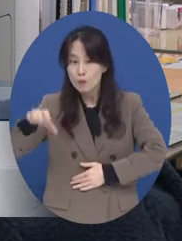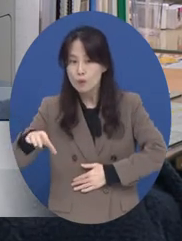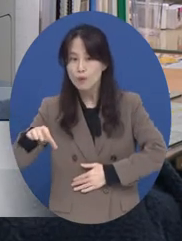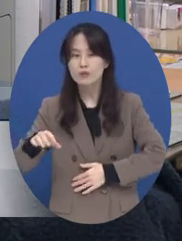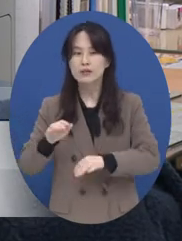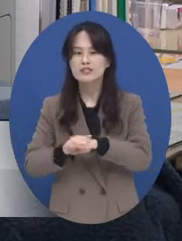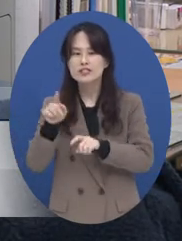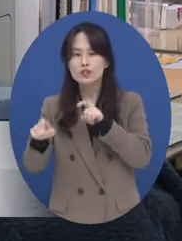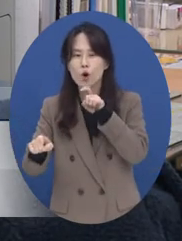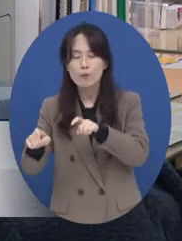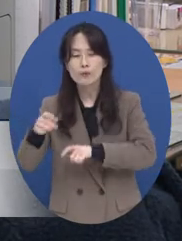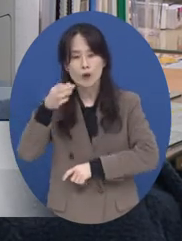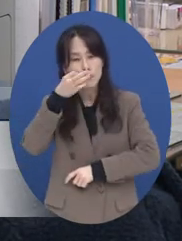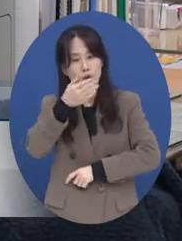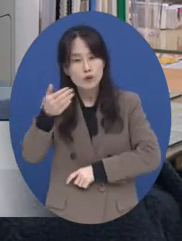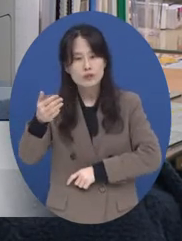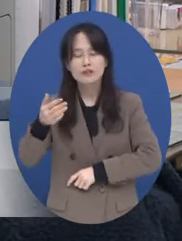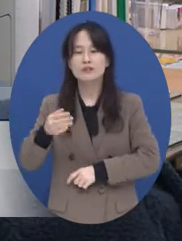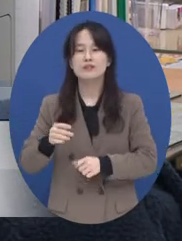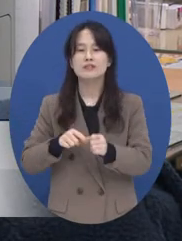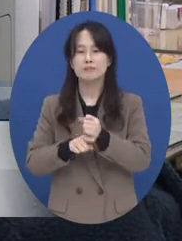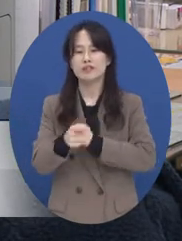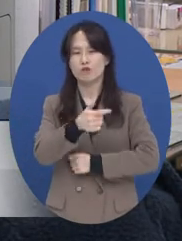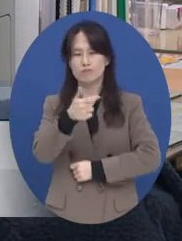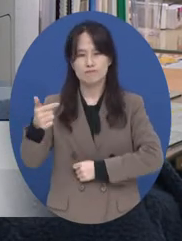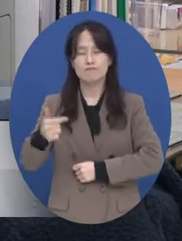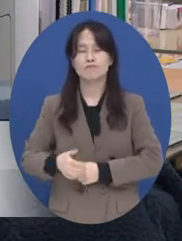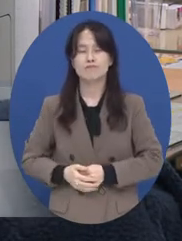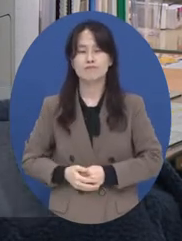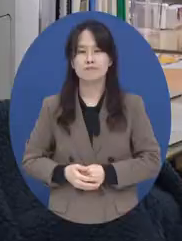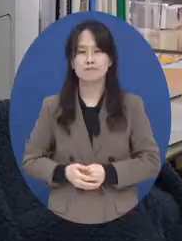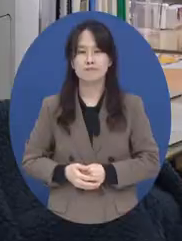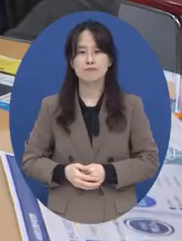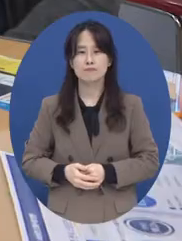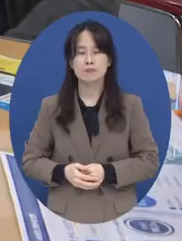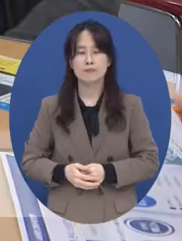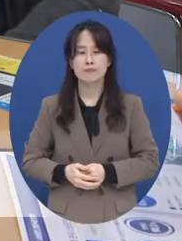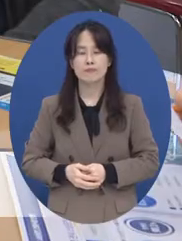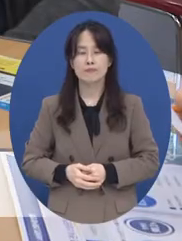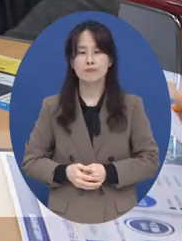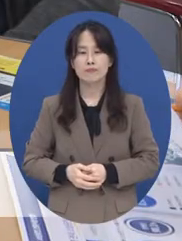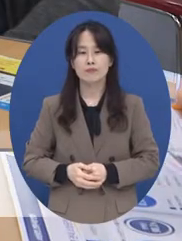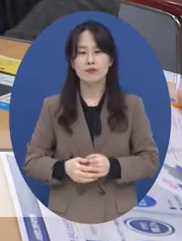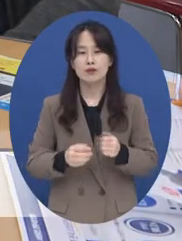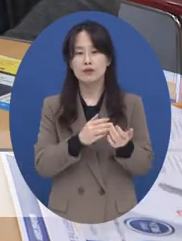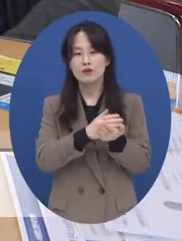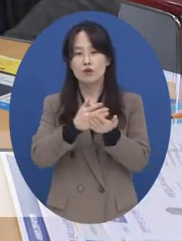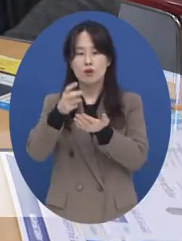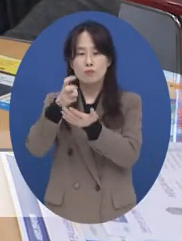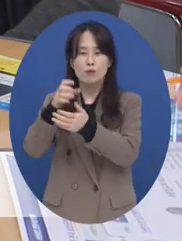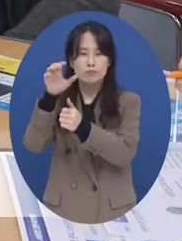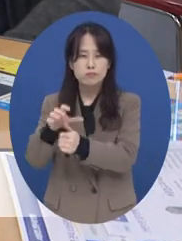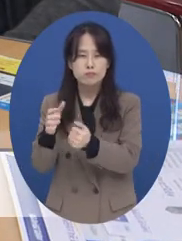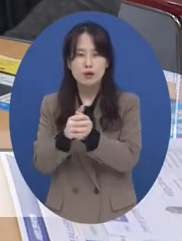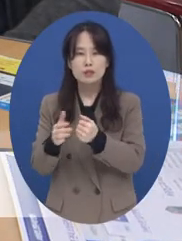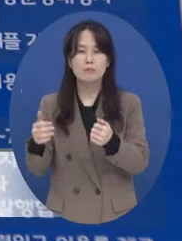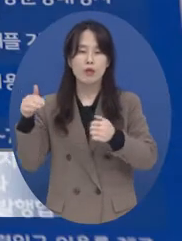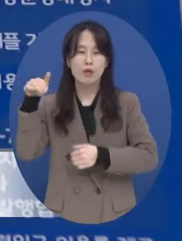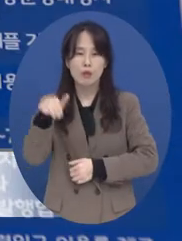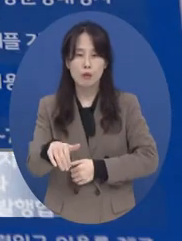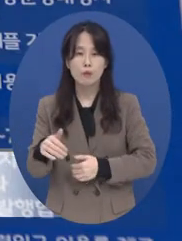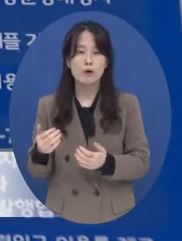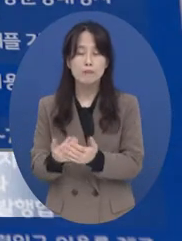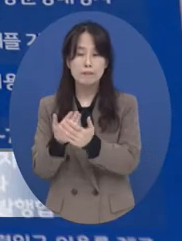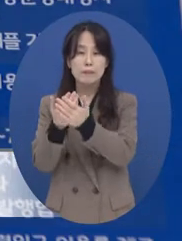양평군에 정말 실천적으로 보여줬다는 거에 굉장히 의의를 갖고 있습니다. 경기도가 여러 규제로 낙후된 지역